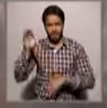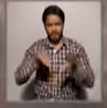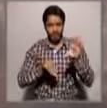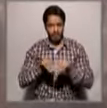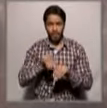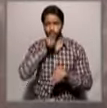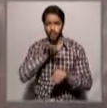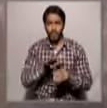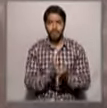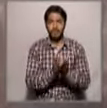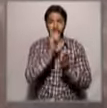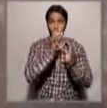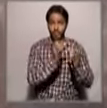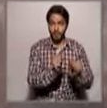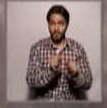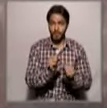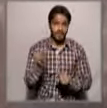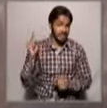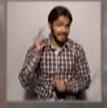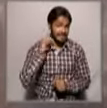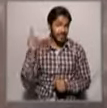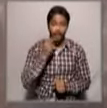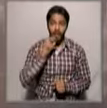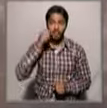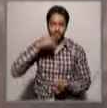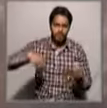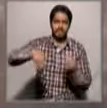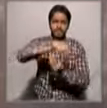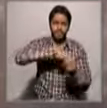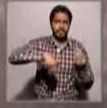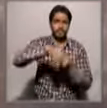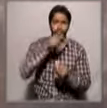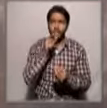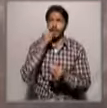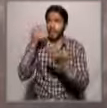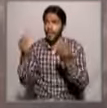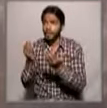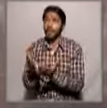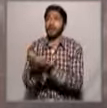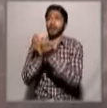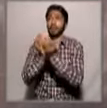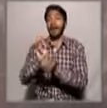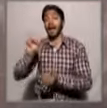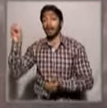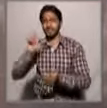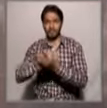له، فقال أحججت عن نفسك؟ قال لا، قال فحج عن نفسك ثم حج عن قريبك هذا.